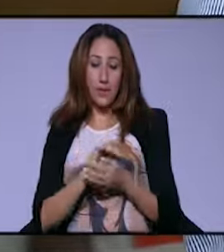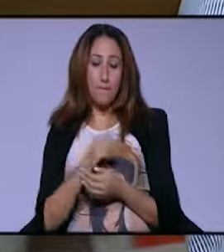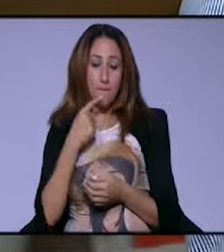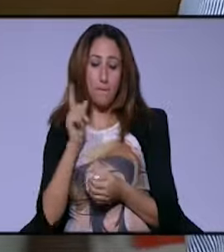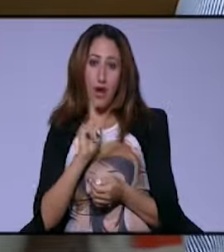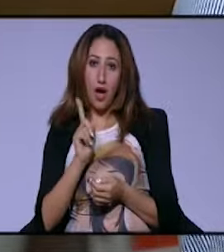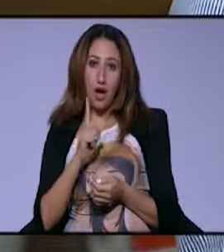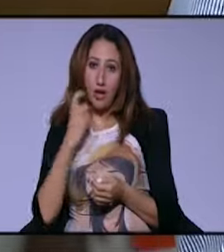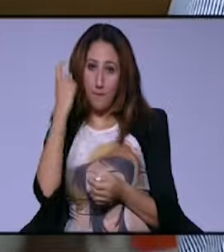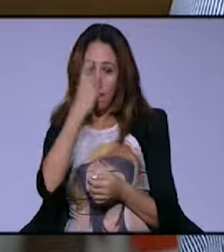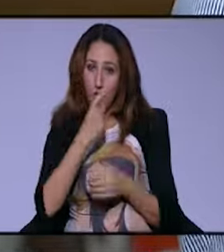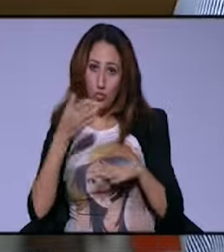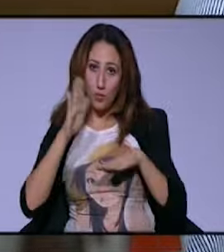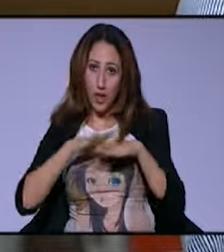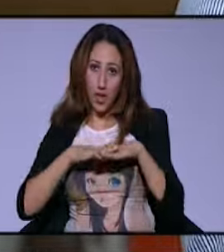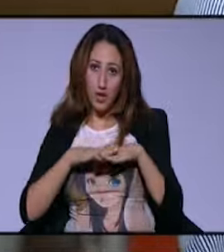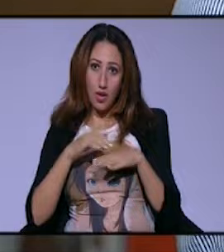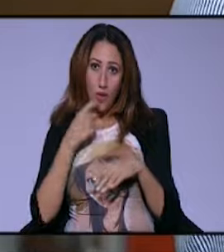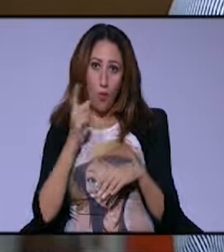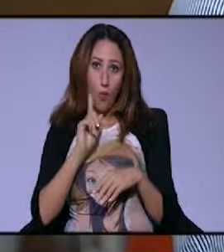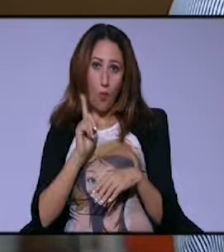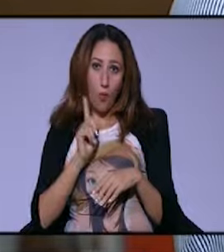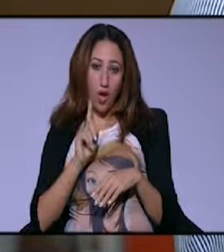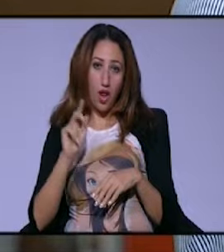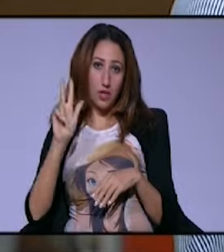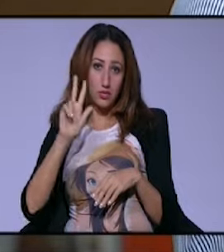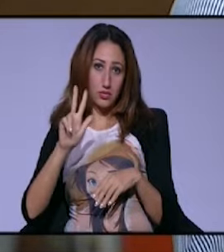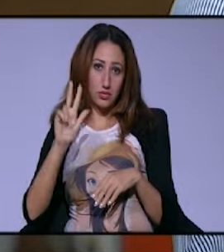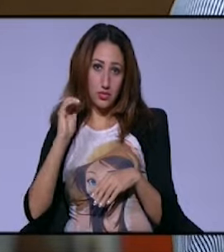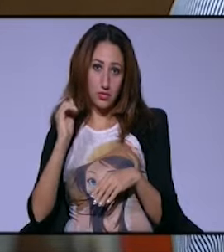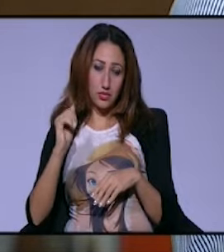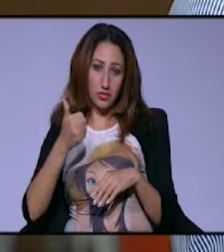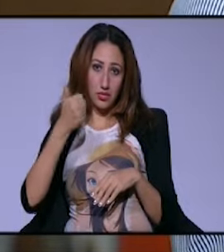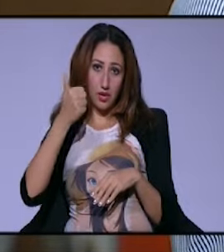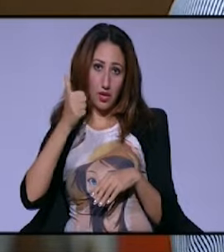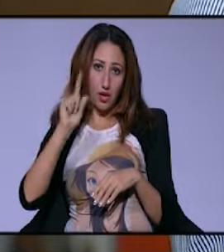غير المغضوب عليهم ولا